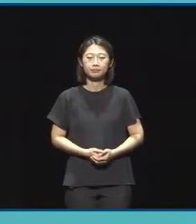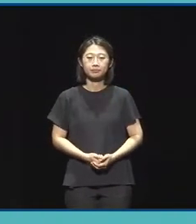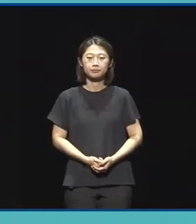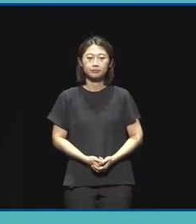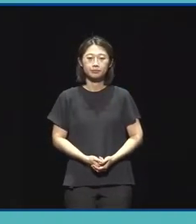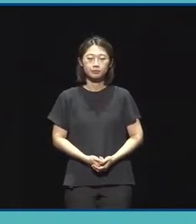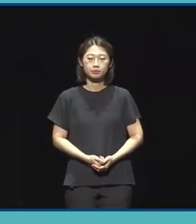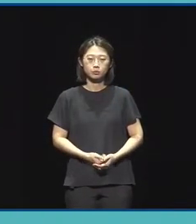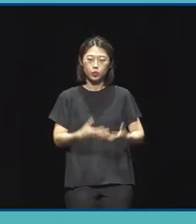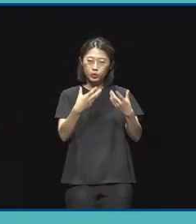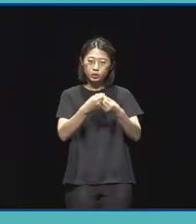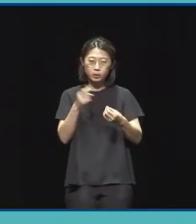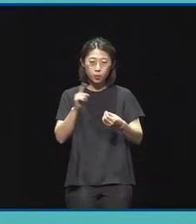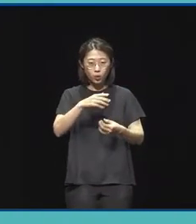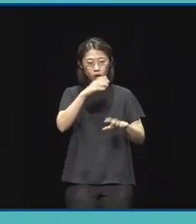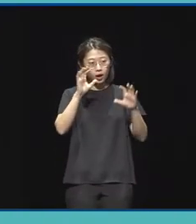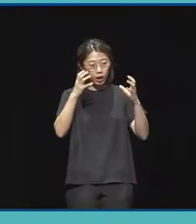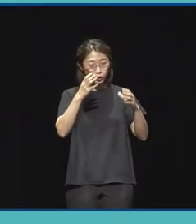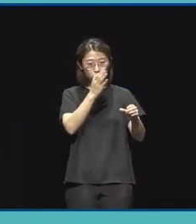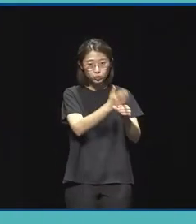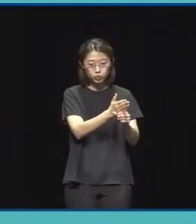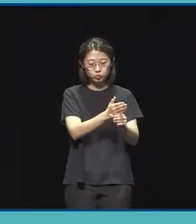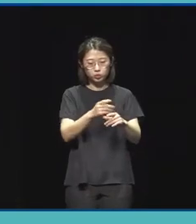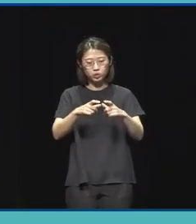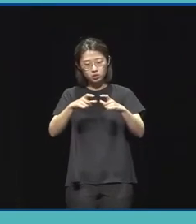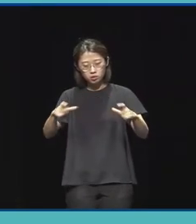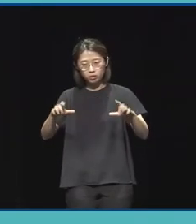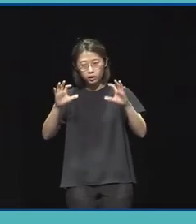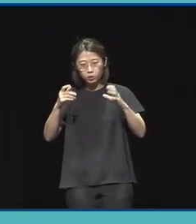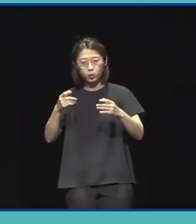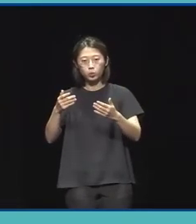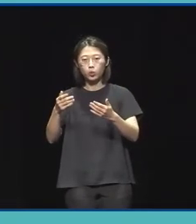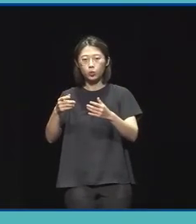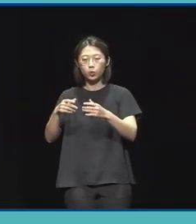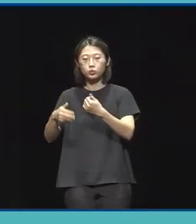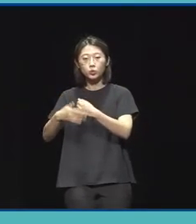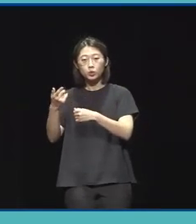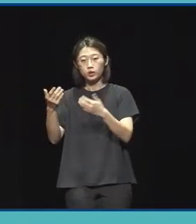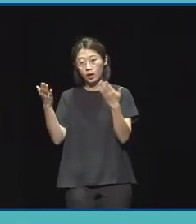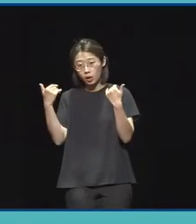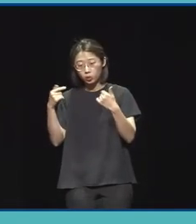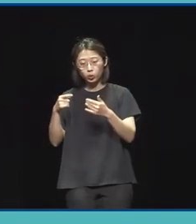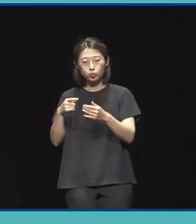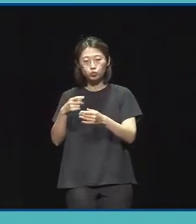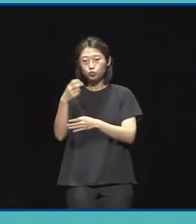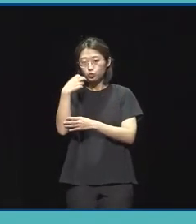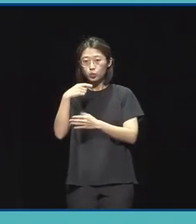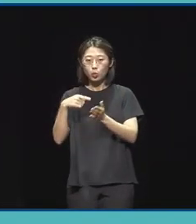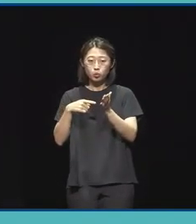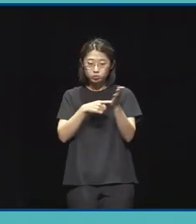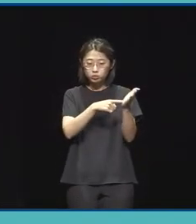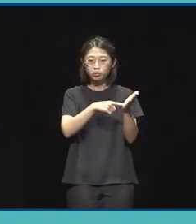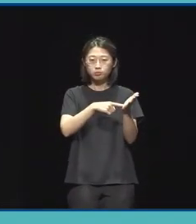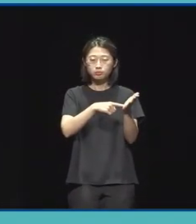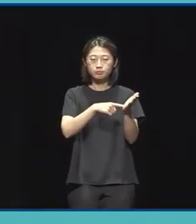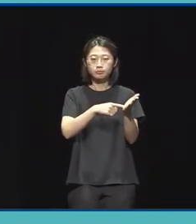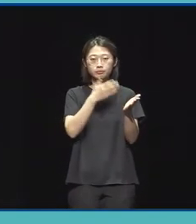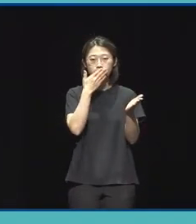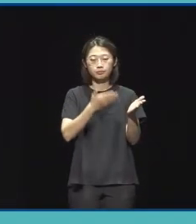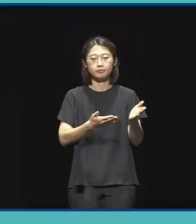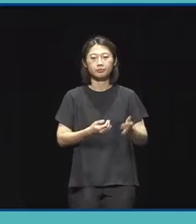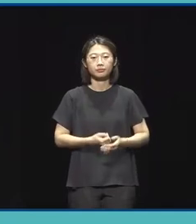예를 들어서 아동 유형 안에 지역아동센터와 초등학교 2개를 복수로 이렇게 선택을 태그를 할 수